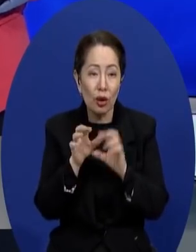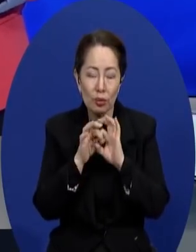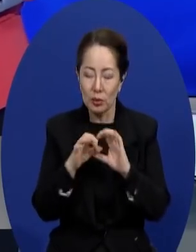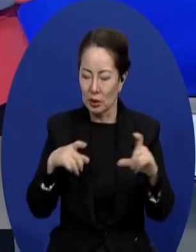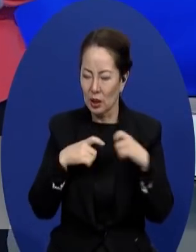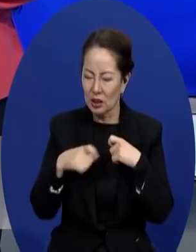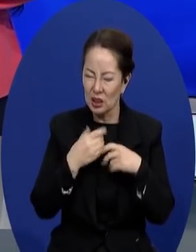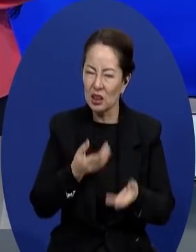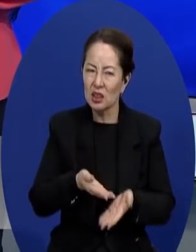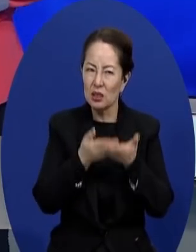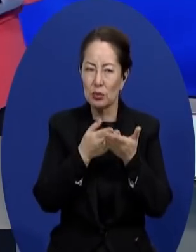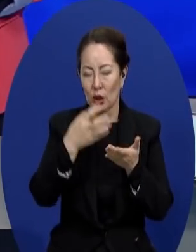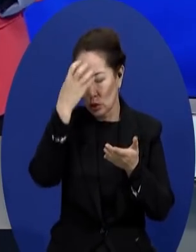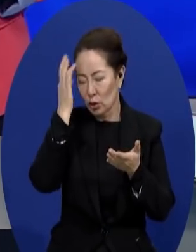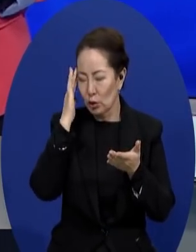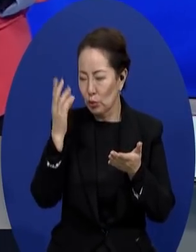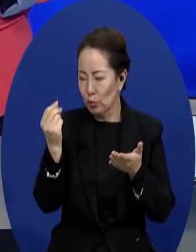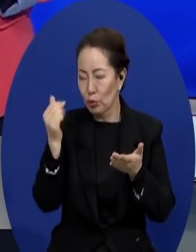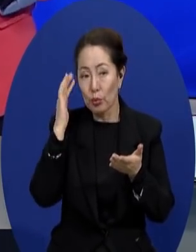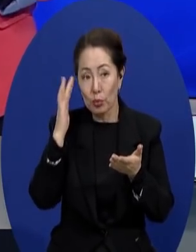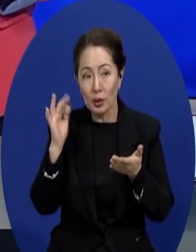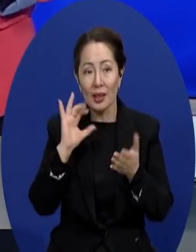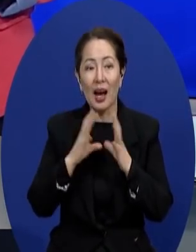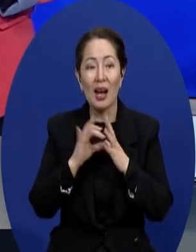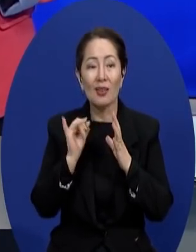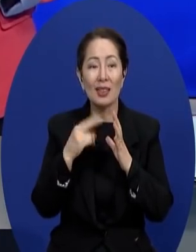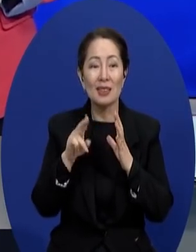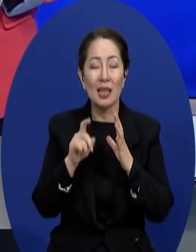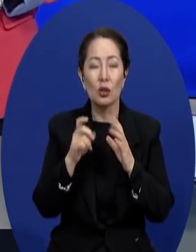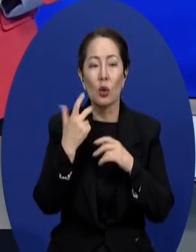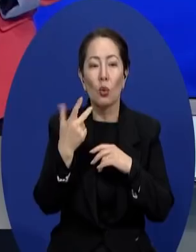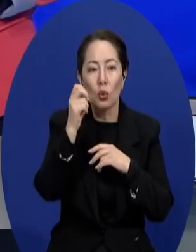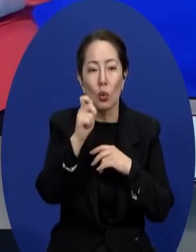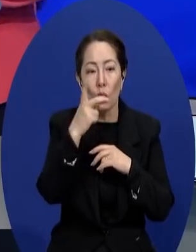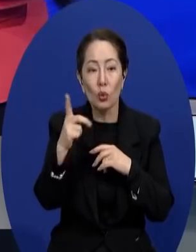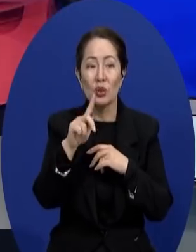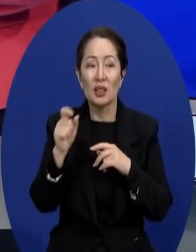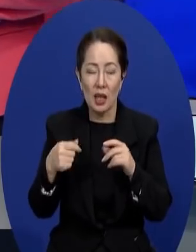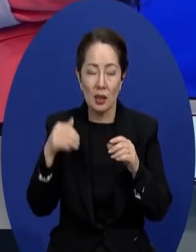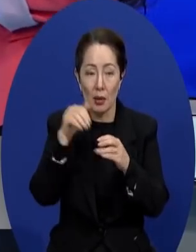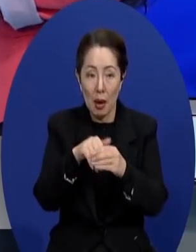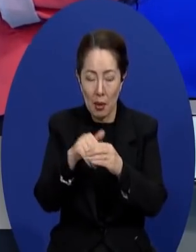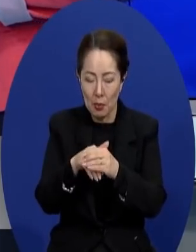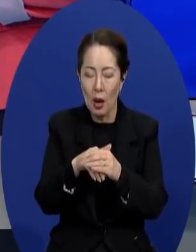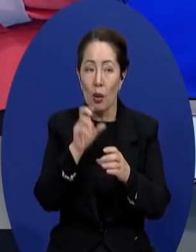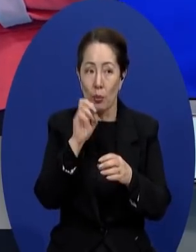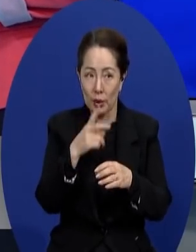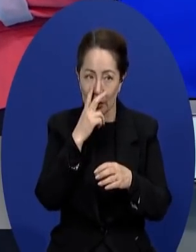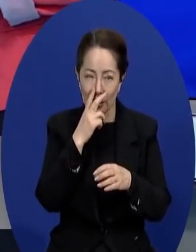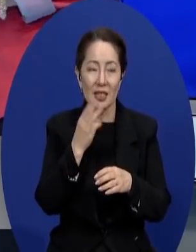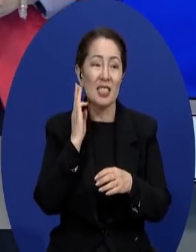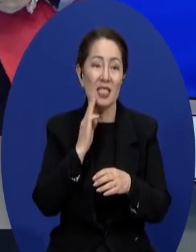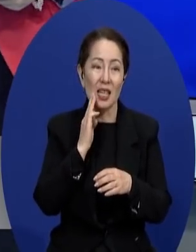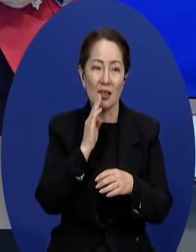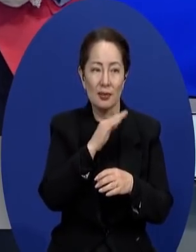одоо төрийн мөнгөний бодлого засгийн газраас хэрэгжүүлсэн 10 их найд 3% хүүтэй зээл болон ипотекийн зээлийг оролцуулаад үсэх юм бол за энэ шар зураас